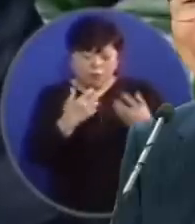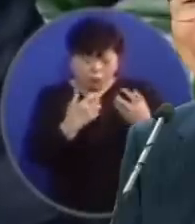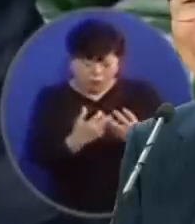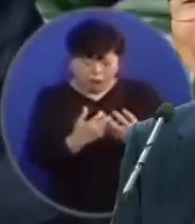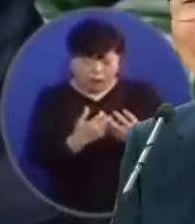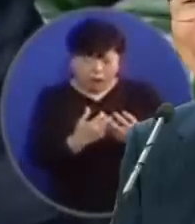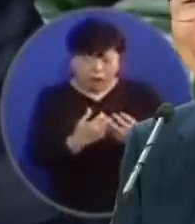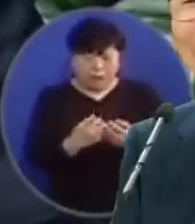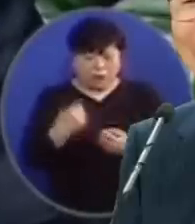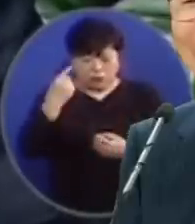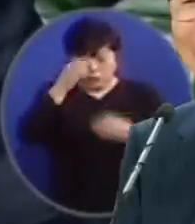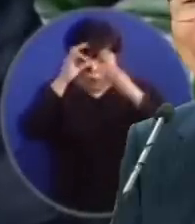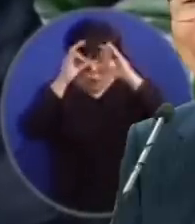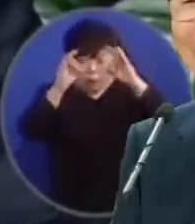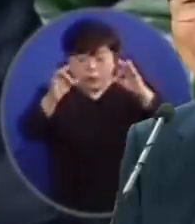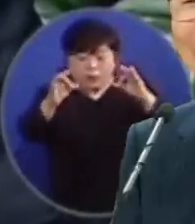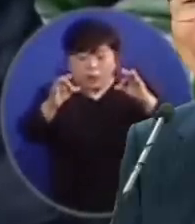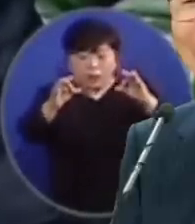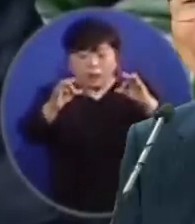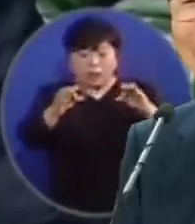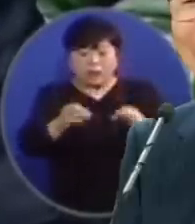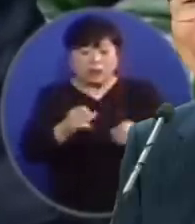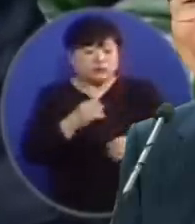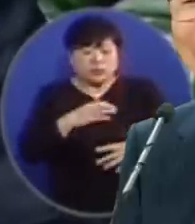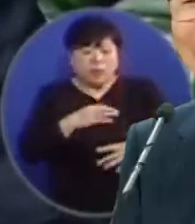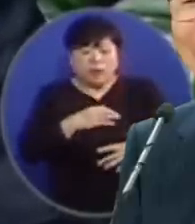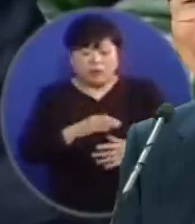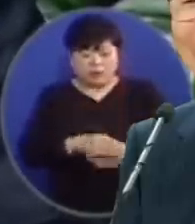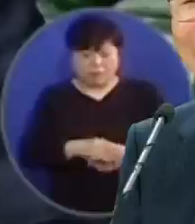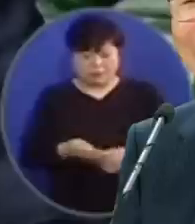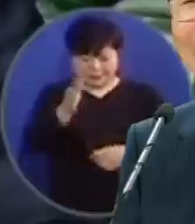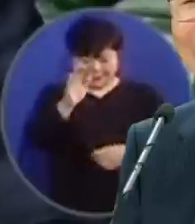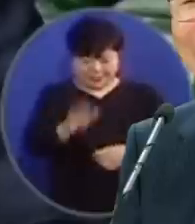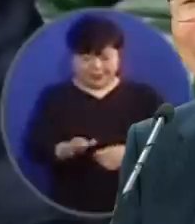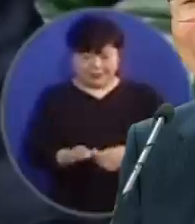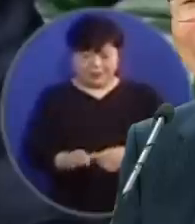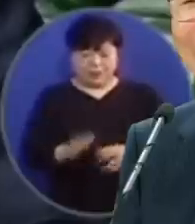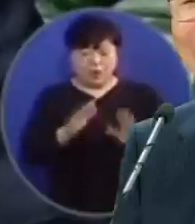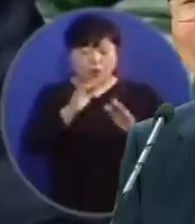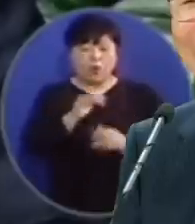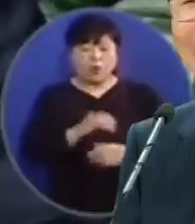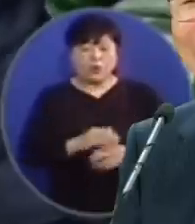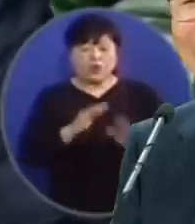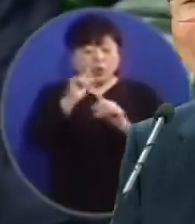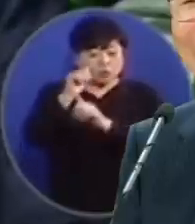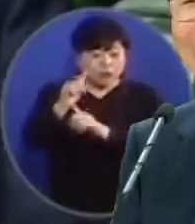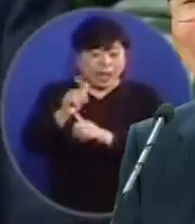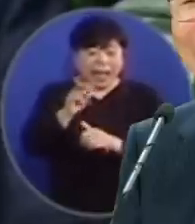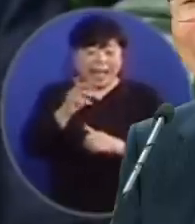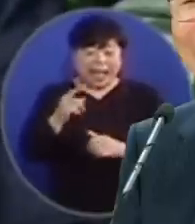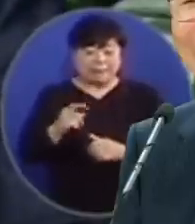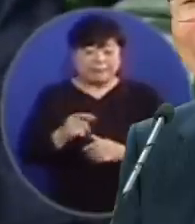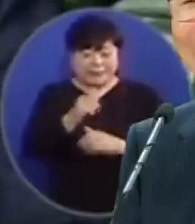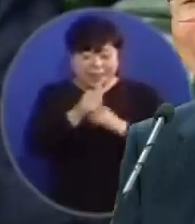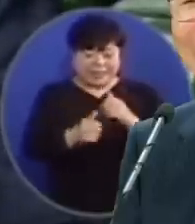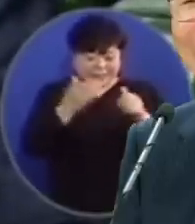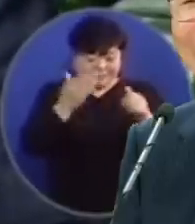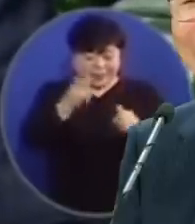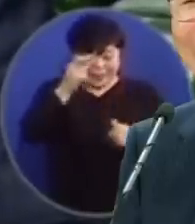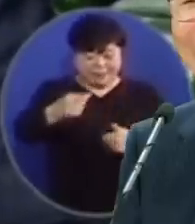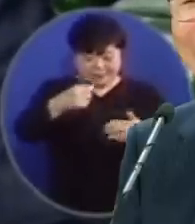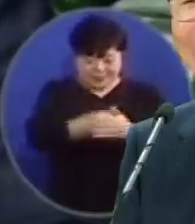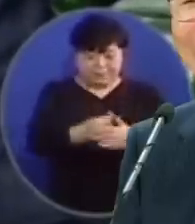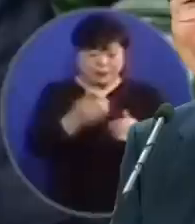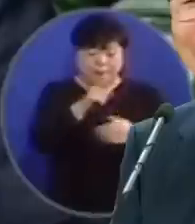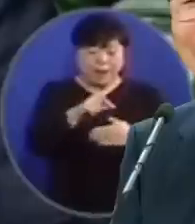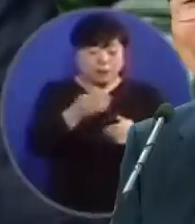사물을 바라보니 정확하게 볼 수 없었습니다. 그러나 여호수아와 갈렙은 하나님이 충만하여 강하고